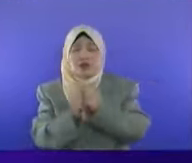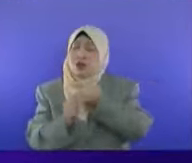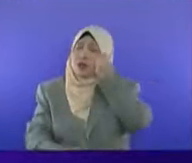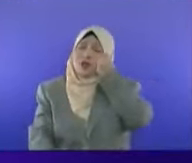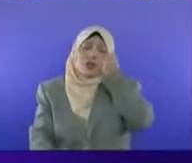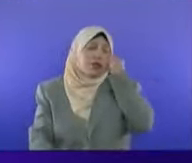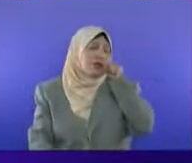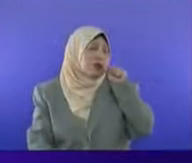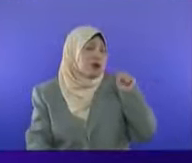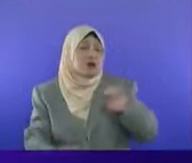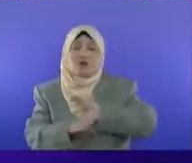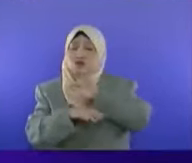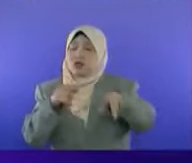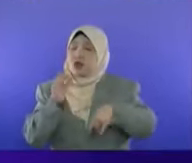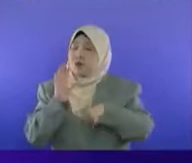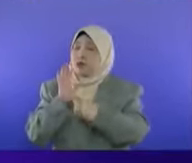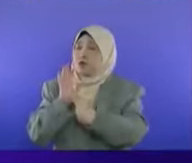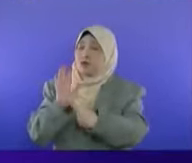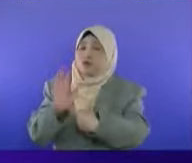لله